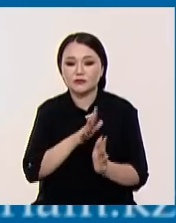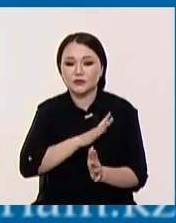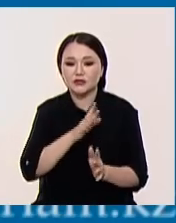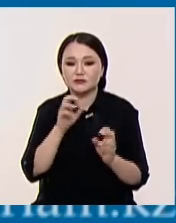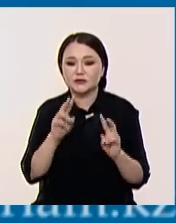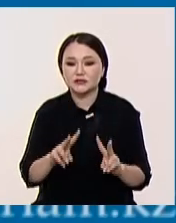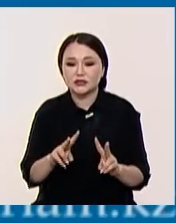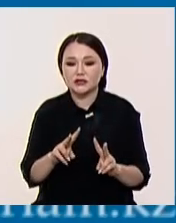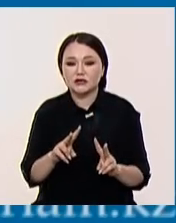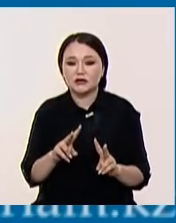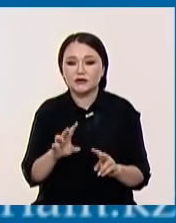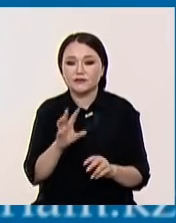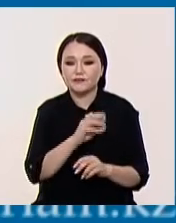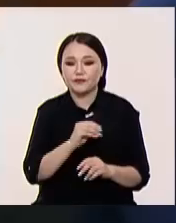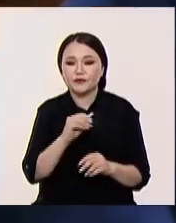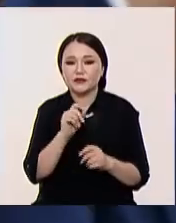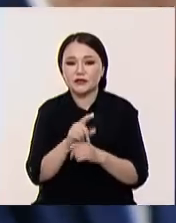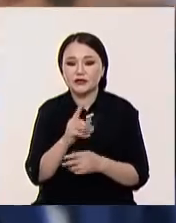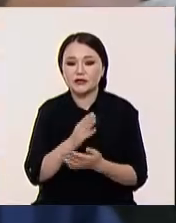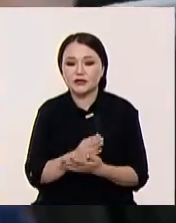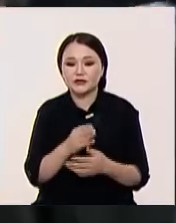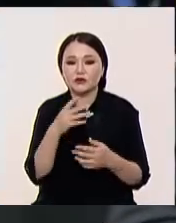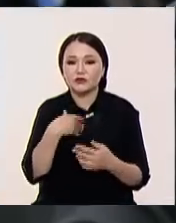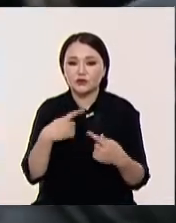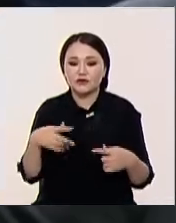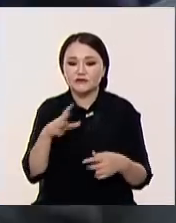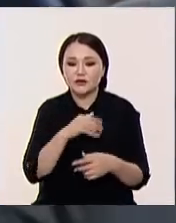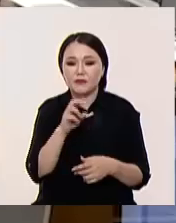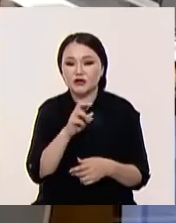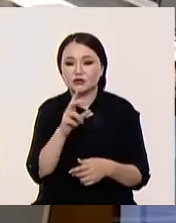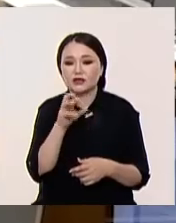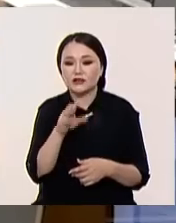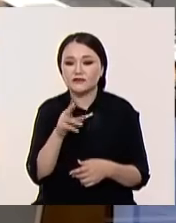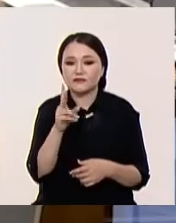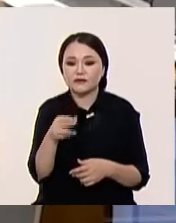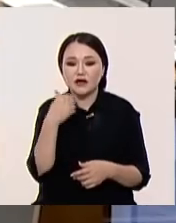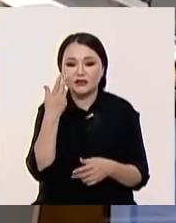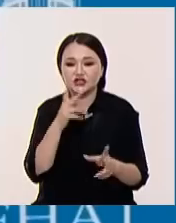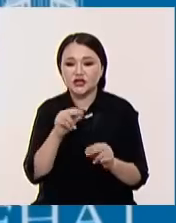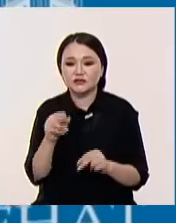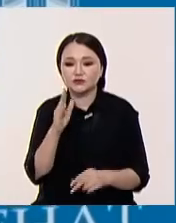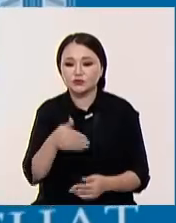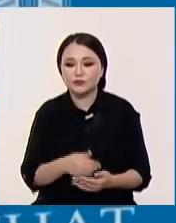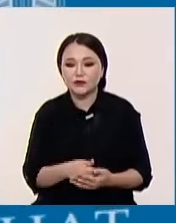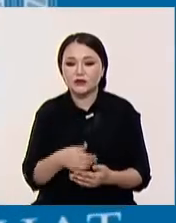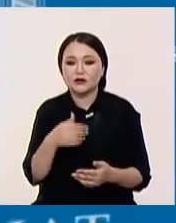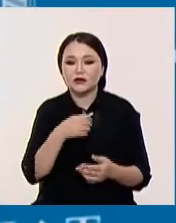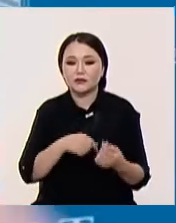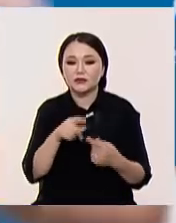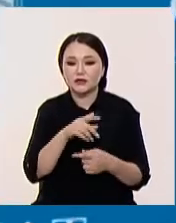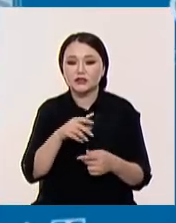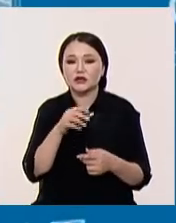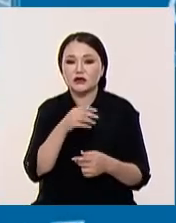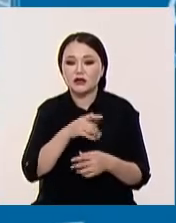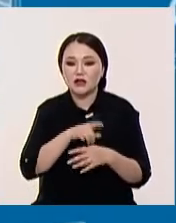арнайы премьер-министрдің тапсырмасы бар. Басқаларымыз Бақыт Сұлтановтай қашан бақытты боламыз? Бизнес класспен шыққым келе